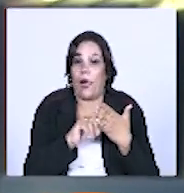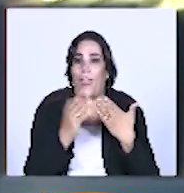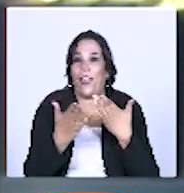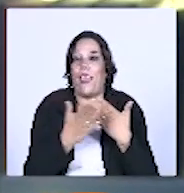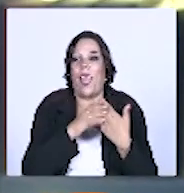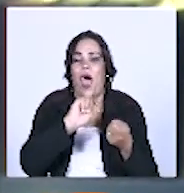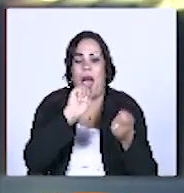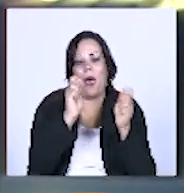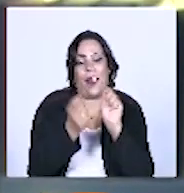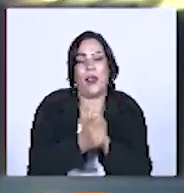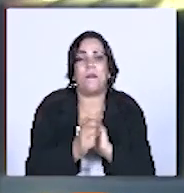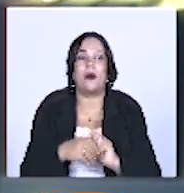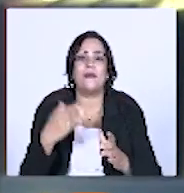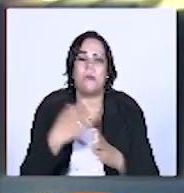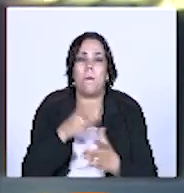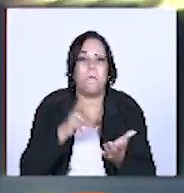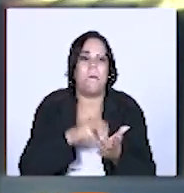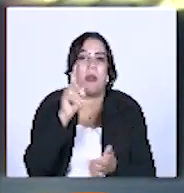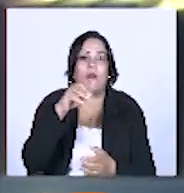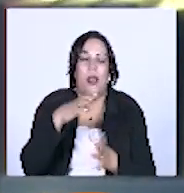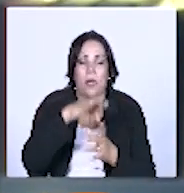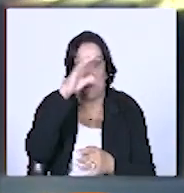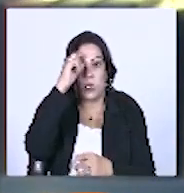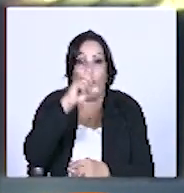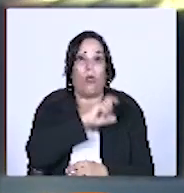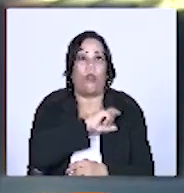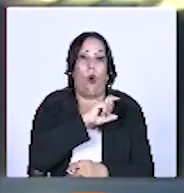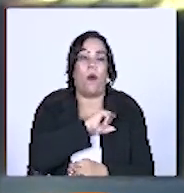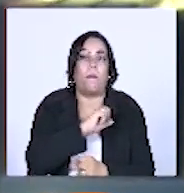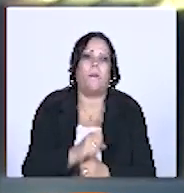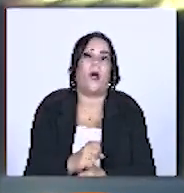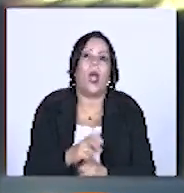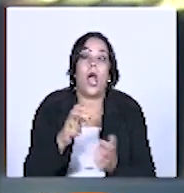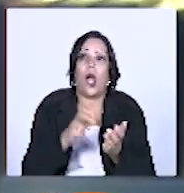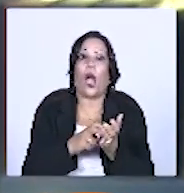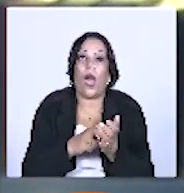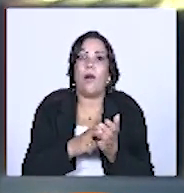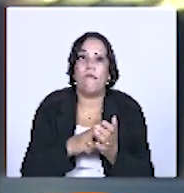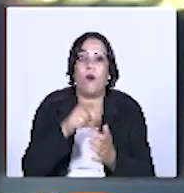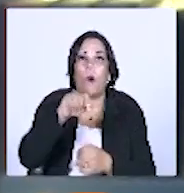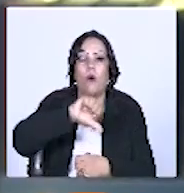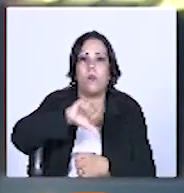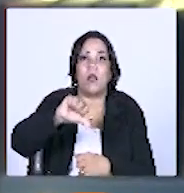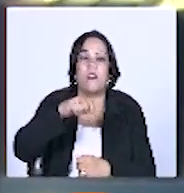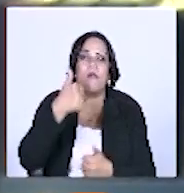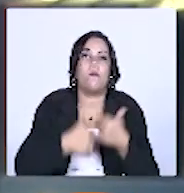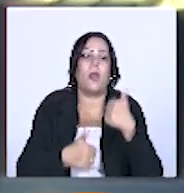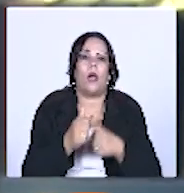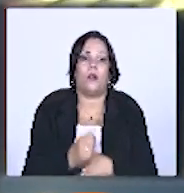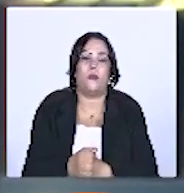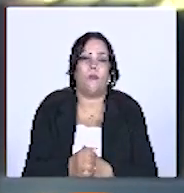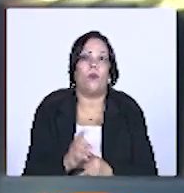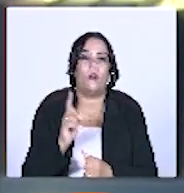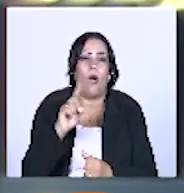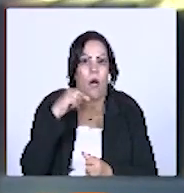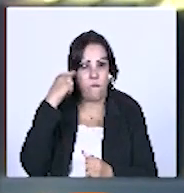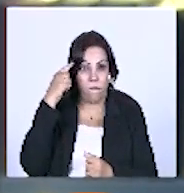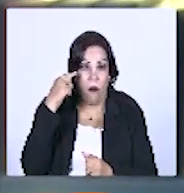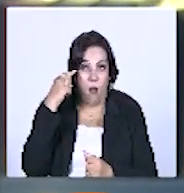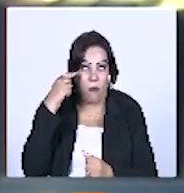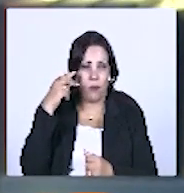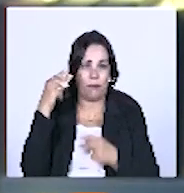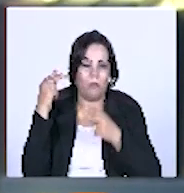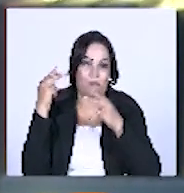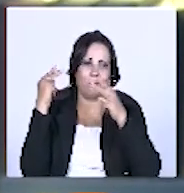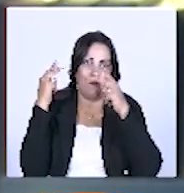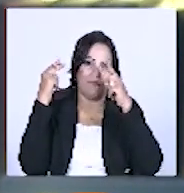لو واحد طالب خايف ان هو يسقط في الامتحان لا فكر كده واسرح